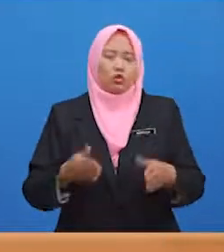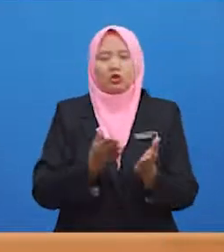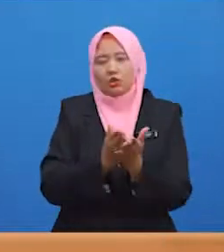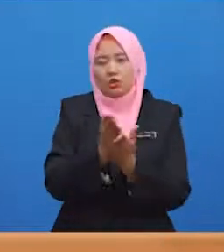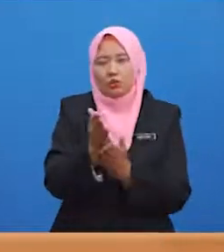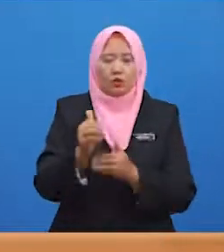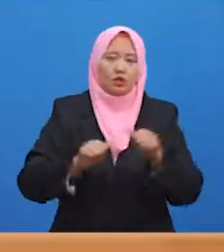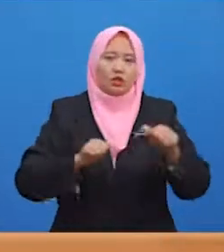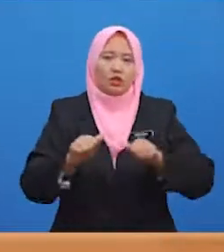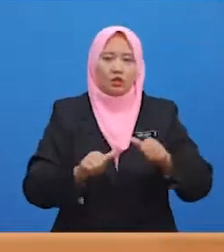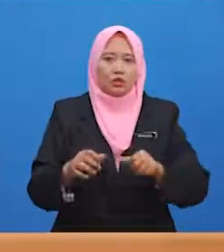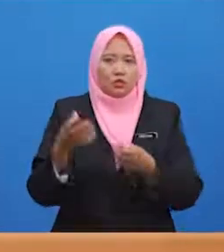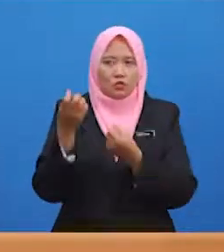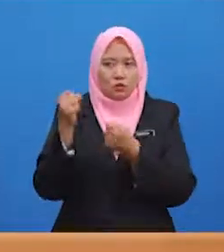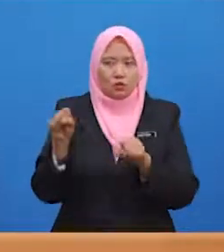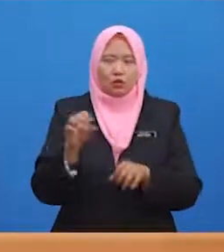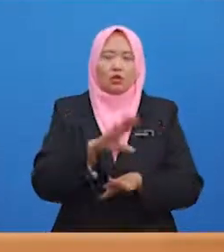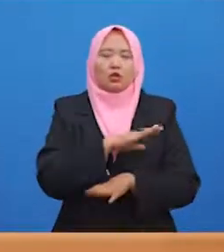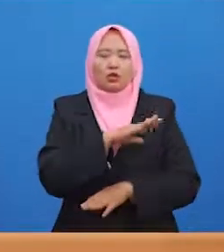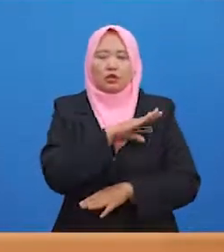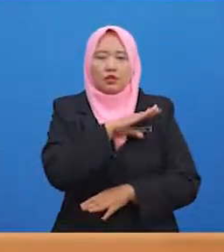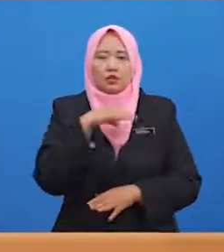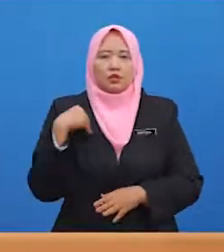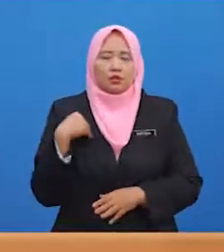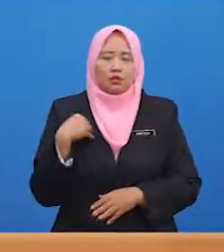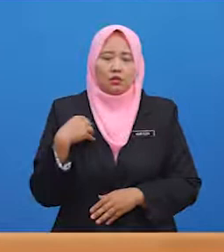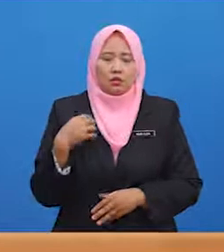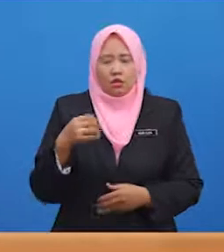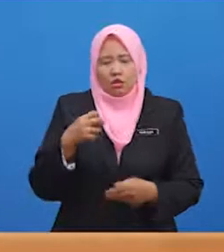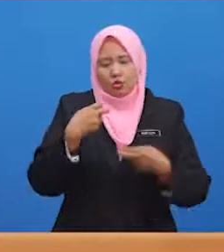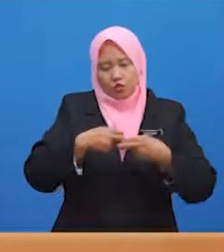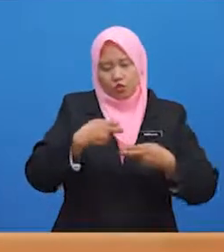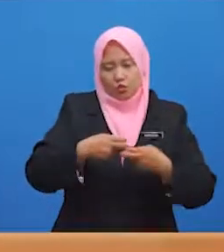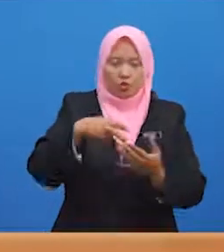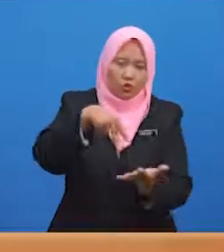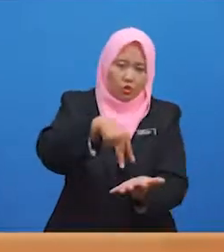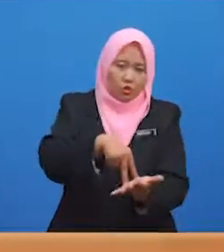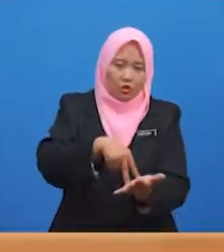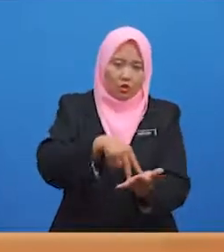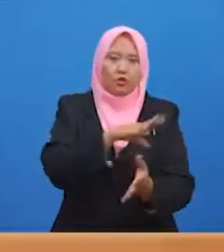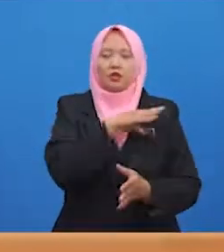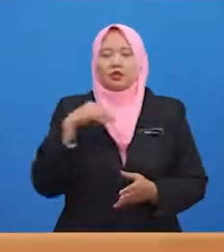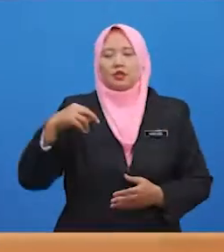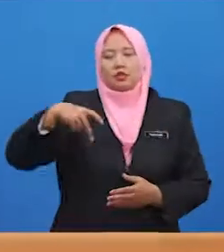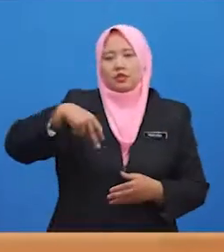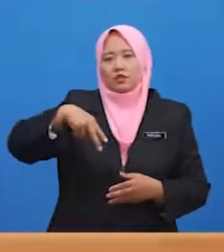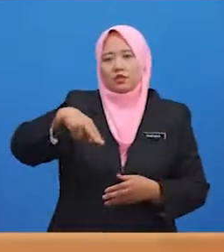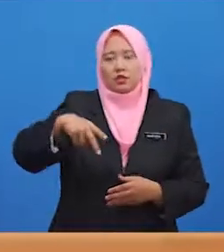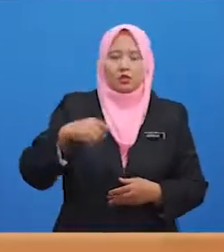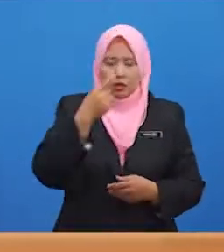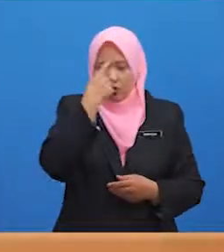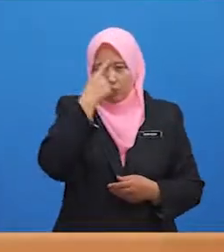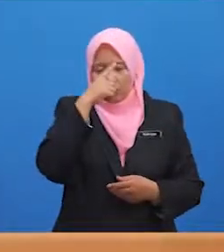aktiviti sukan dan mengalami kesukaran untuk berdiri atau berjalan bergantung kepada bahagian kecederaan, dan